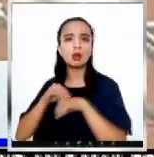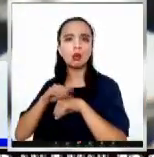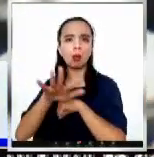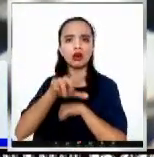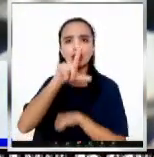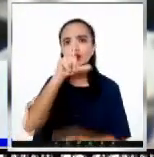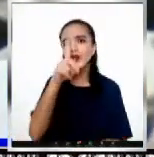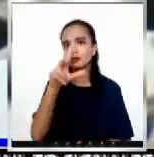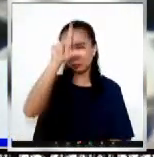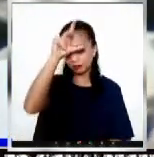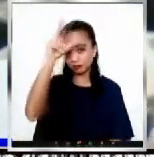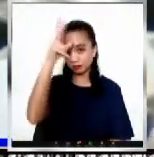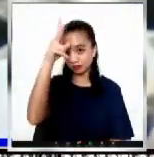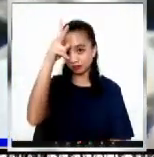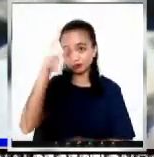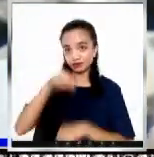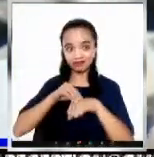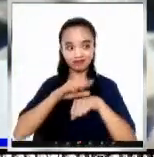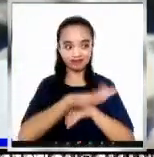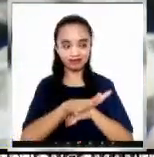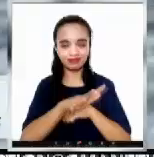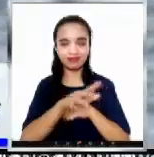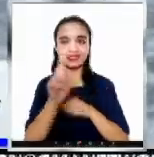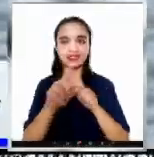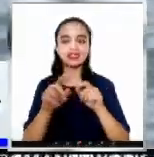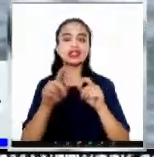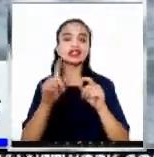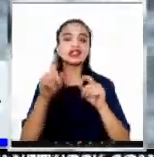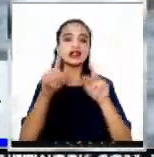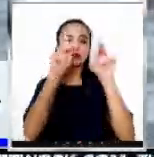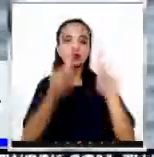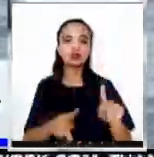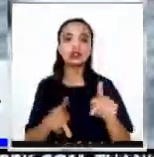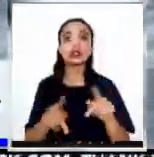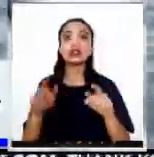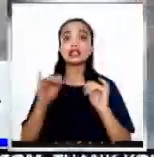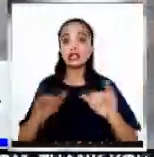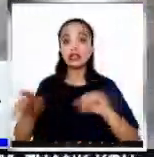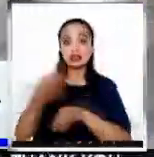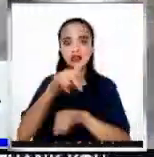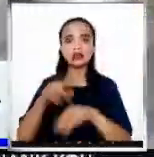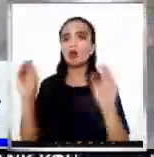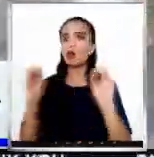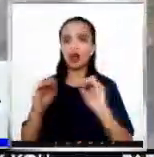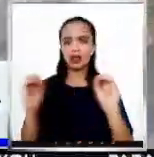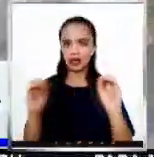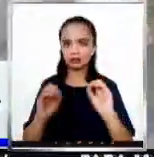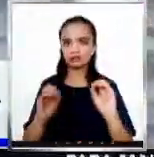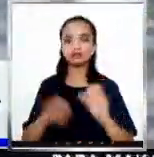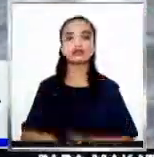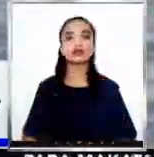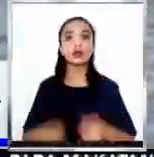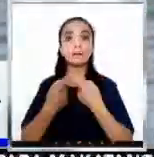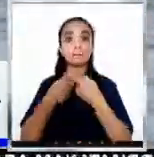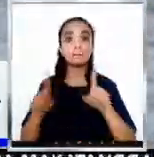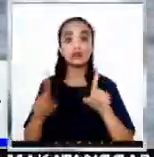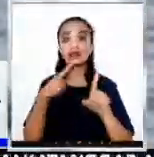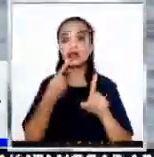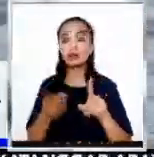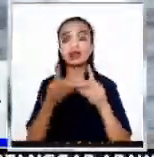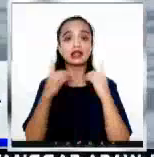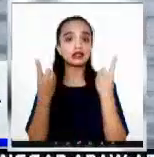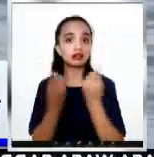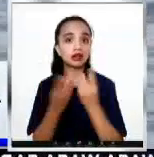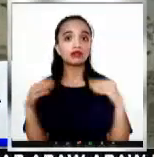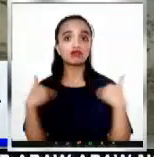tao. Bird flu free pa rin naman ang Pilipinas, pero mabuti na raw ang nag-iingat. Ayon sa Bureau of Animal Industry, regular ang pagkolekta nila